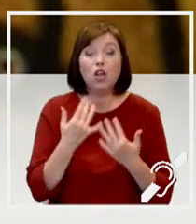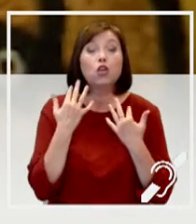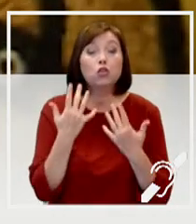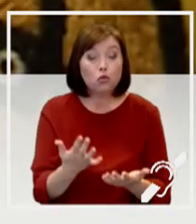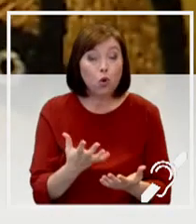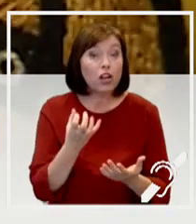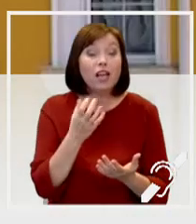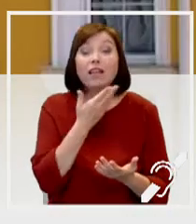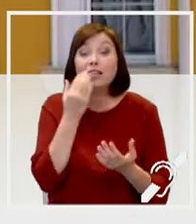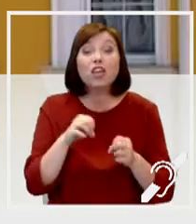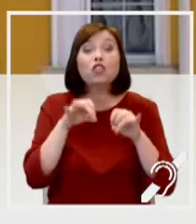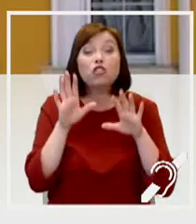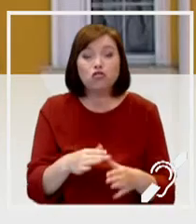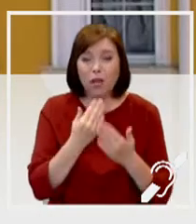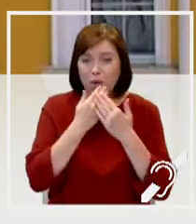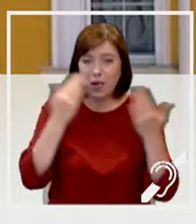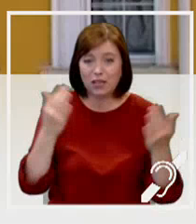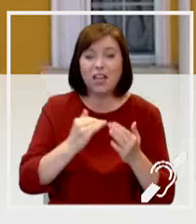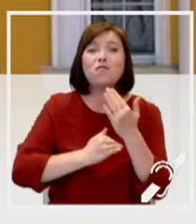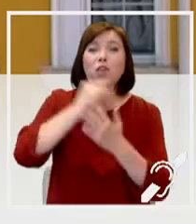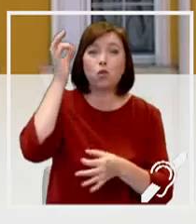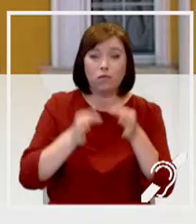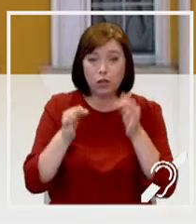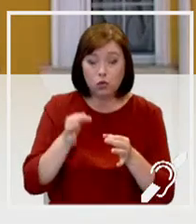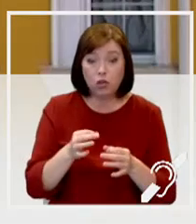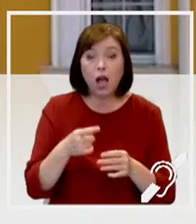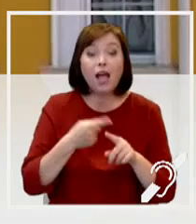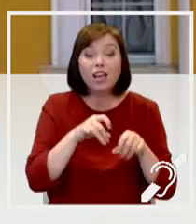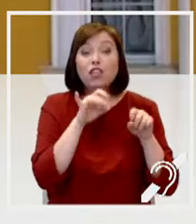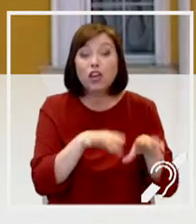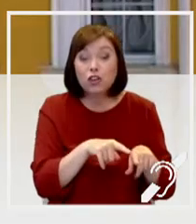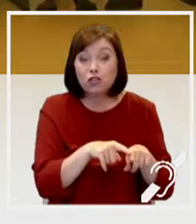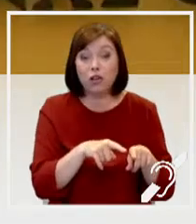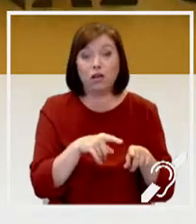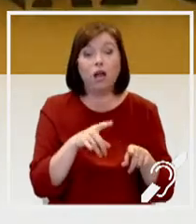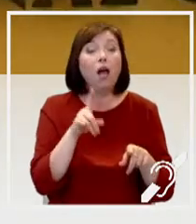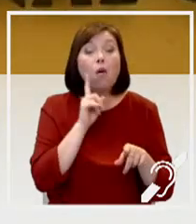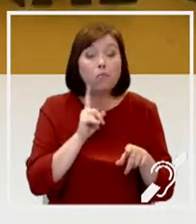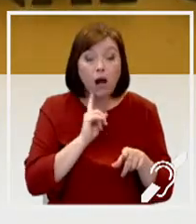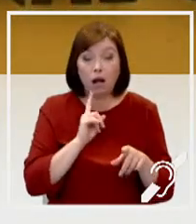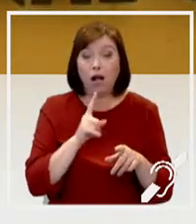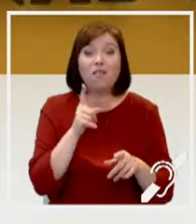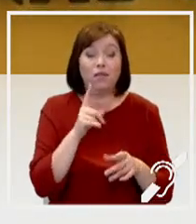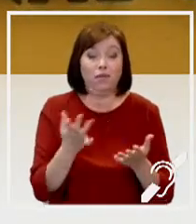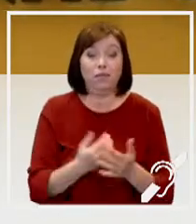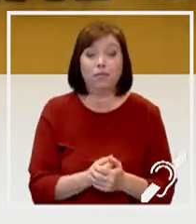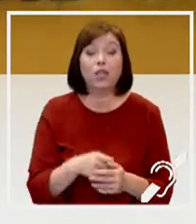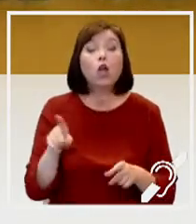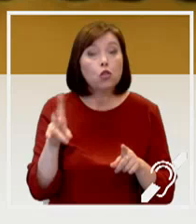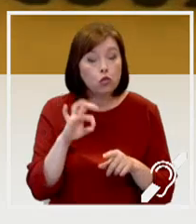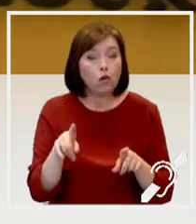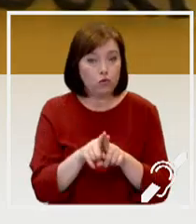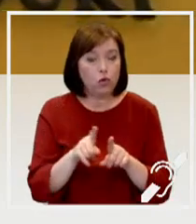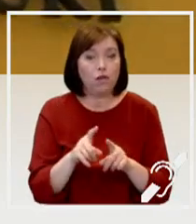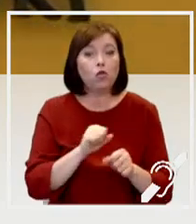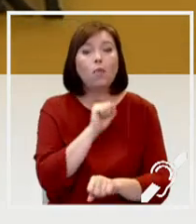nu este hotărâre definitivă a Curții Constituționale, se consideră că acțiunile sunt legale. Totuși, suspendarea articolului din